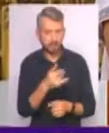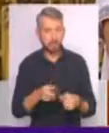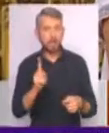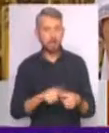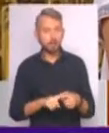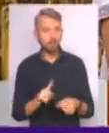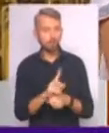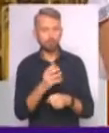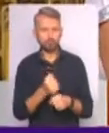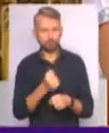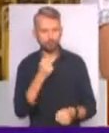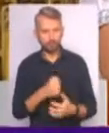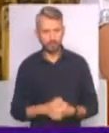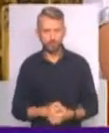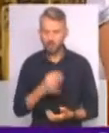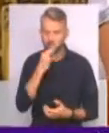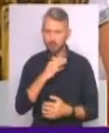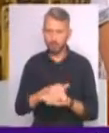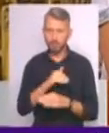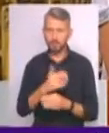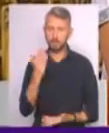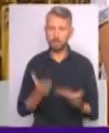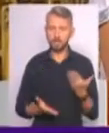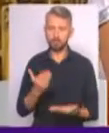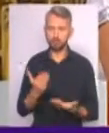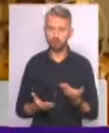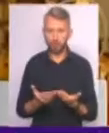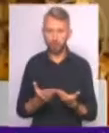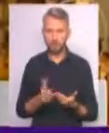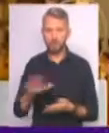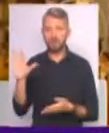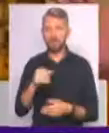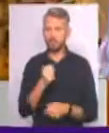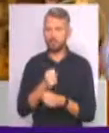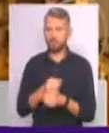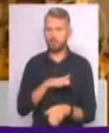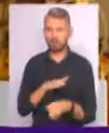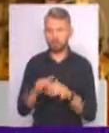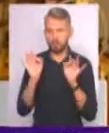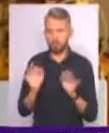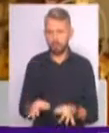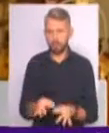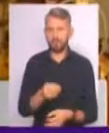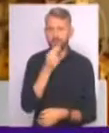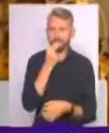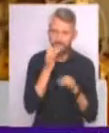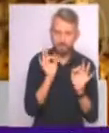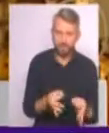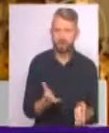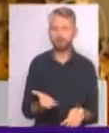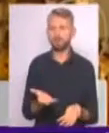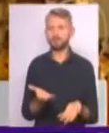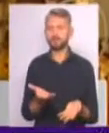еще жестче. Пані Марино, скажіть, будь ласка, якщо от, все робити абсолютно правильно, харчуватись,